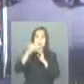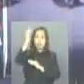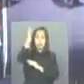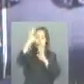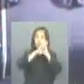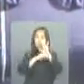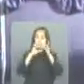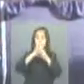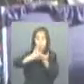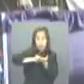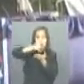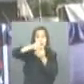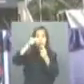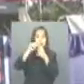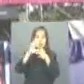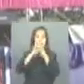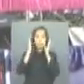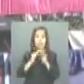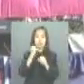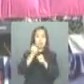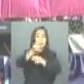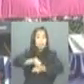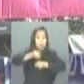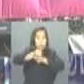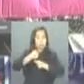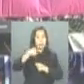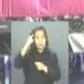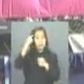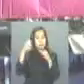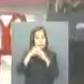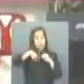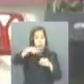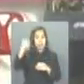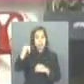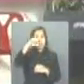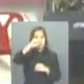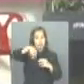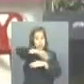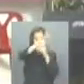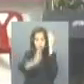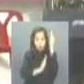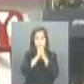คุณภาพชีวิตเกษตรกรและมั่นใจว่าพรรคจะได้ส.ส.ทั่วประเทศ70ที่นั่งตามที่ตั้งเป้าไว้